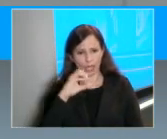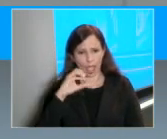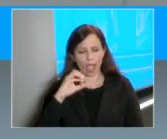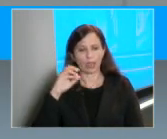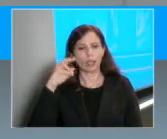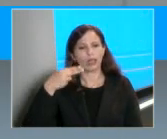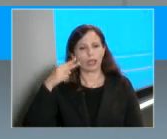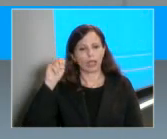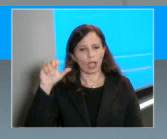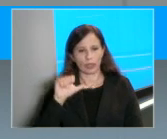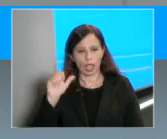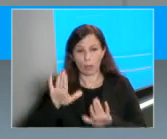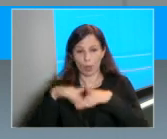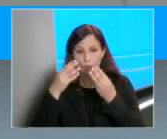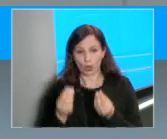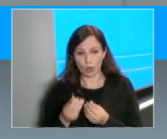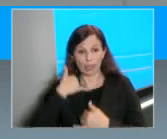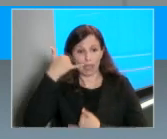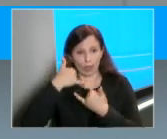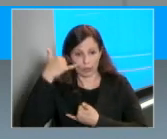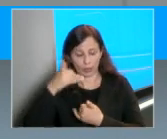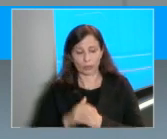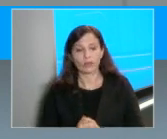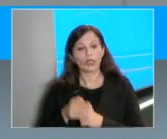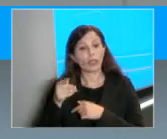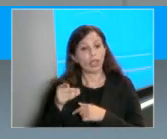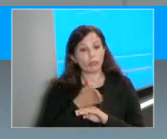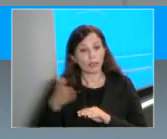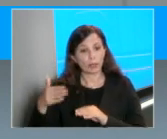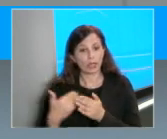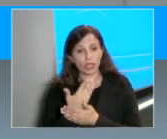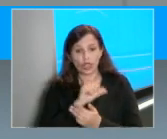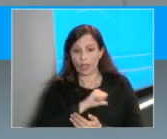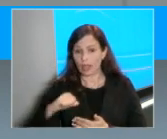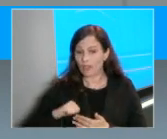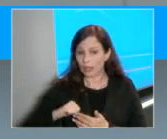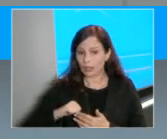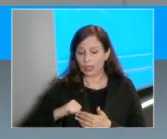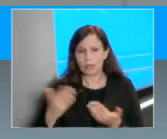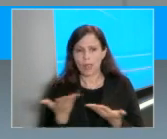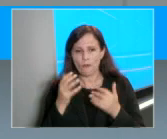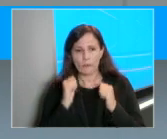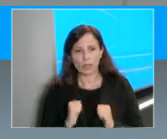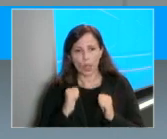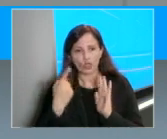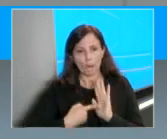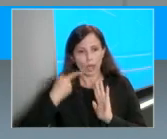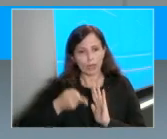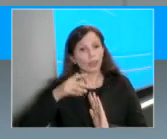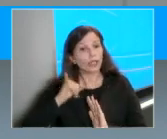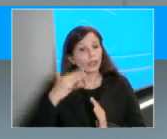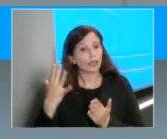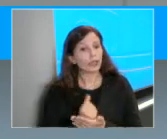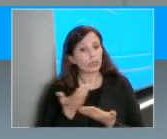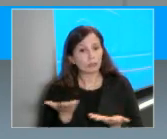עידן. בוקר מצוין. אתם רצים לבד. בהחלט. שוב, מניין הביטחון שהפעם כן תעברו? אנחנו